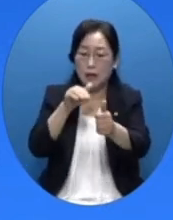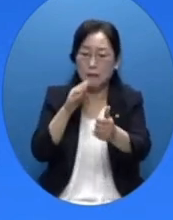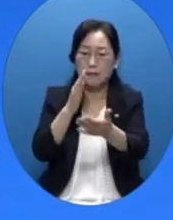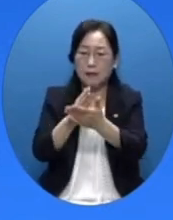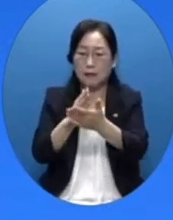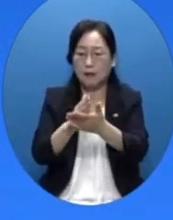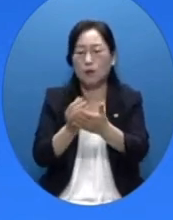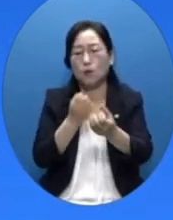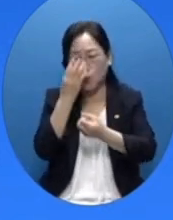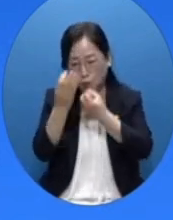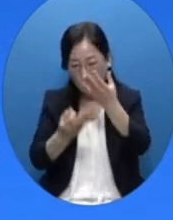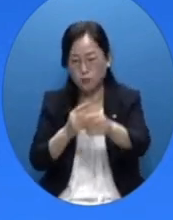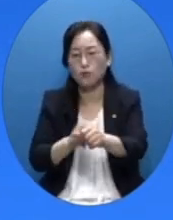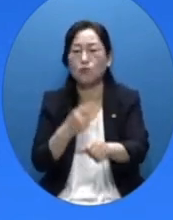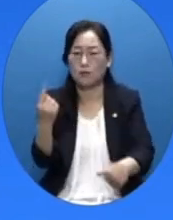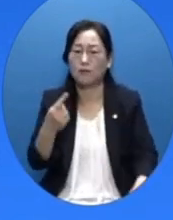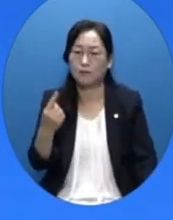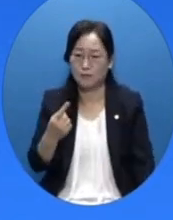것입니다